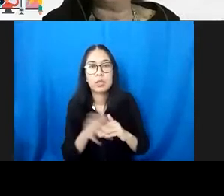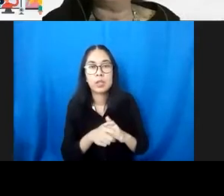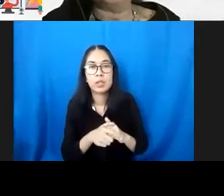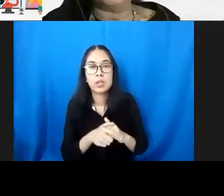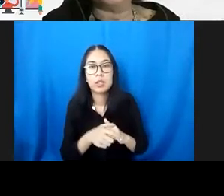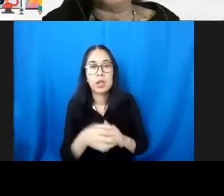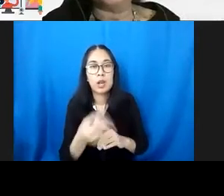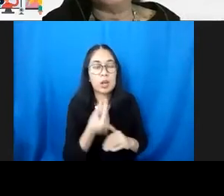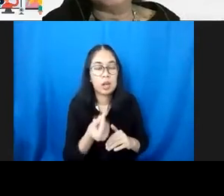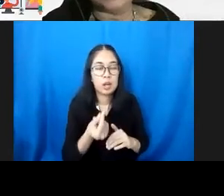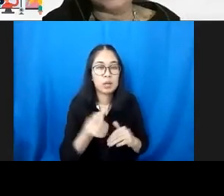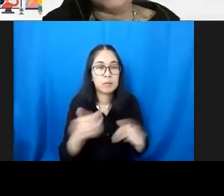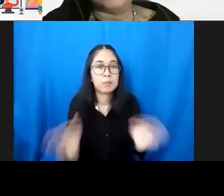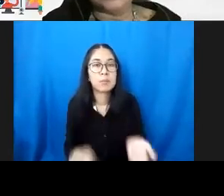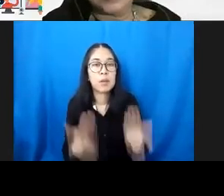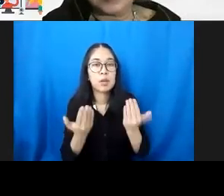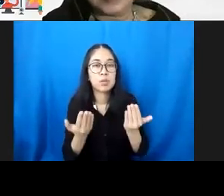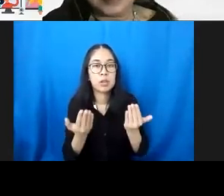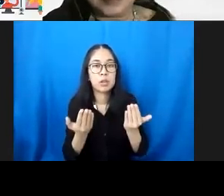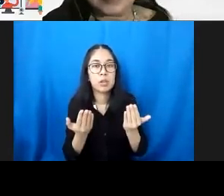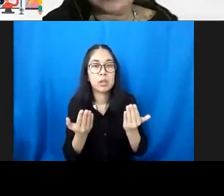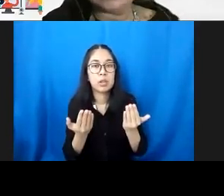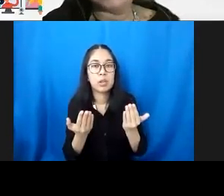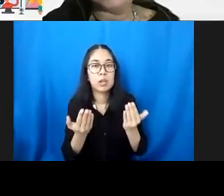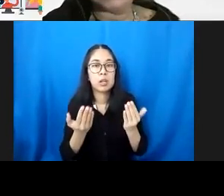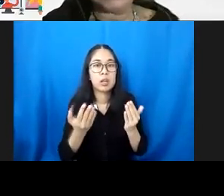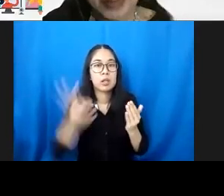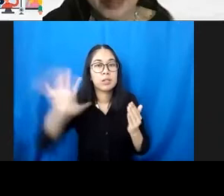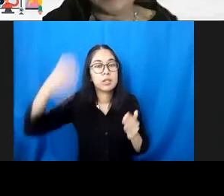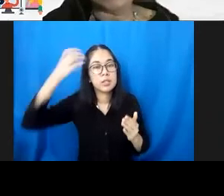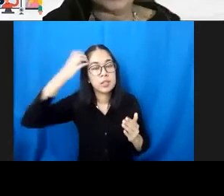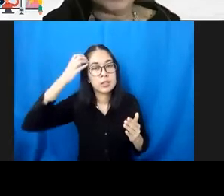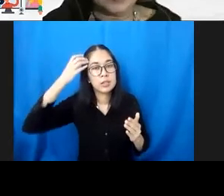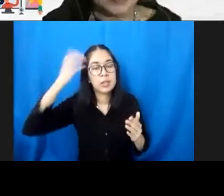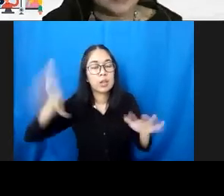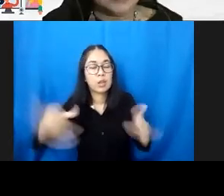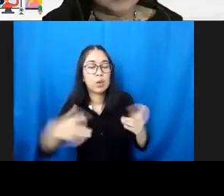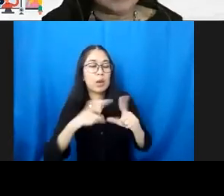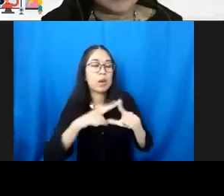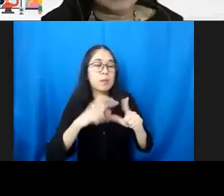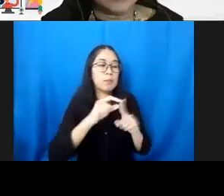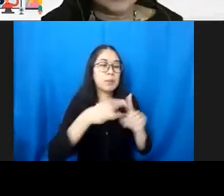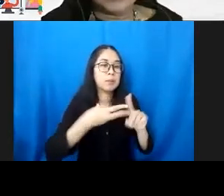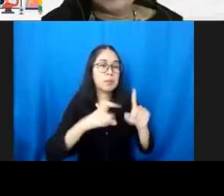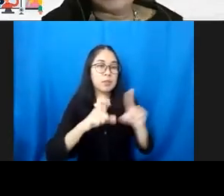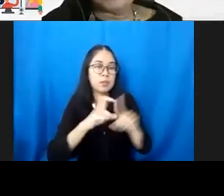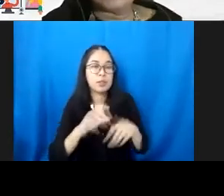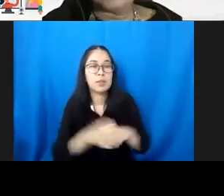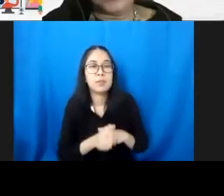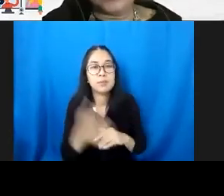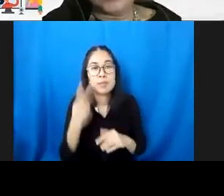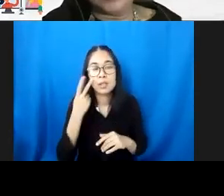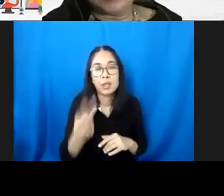anggaran pembangunan yang via dinas-dinas atau APBD. Nah, mari kita lihat